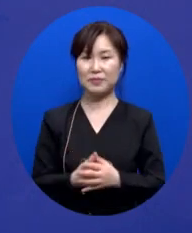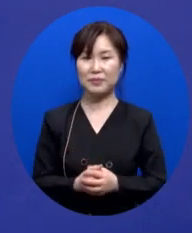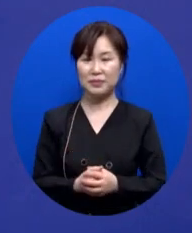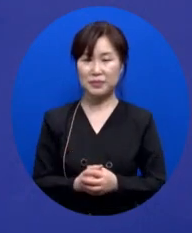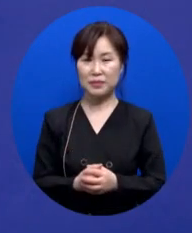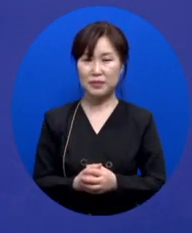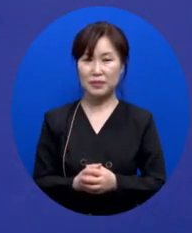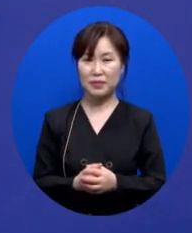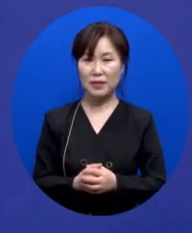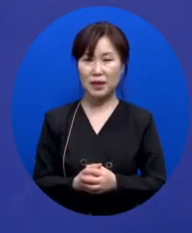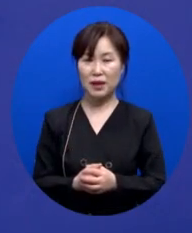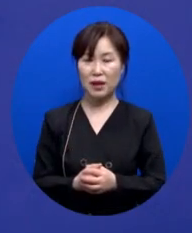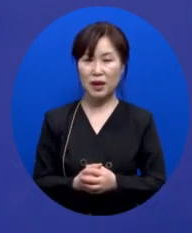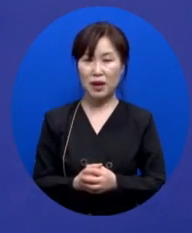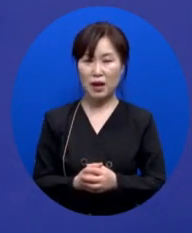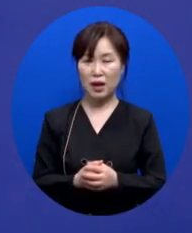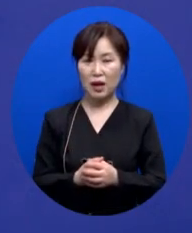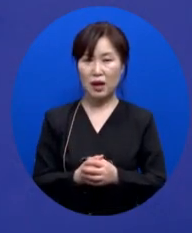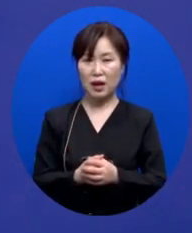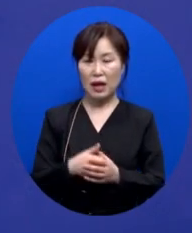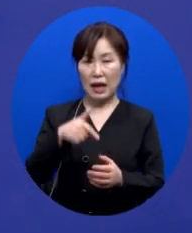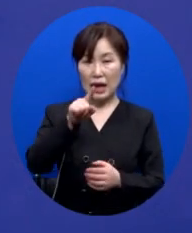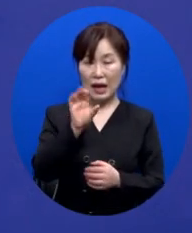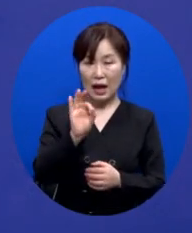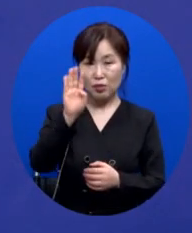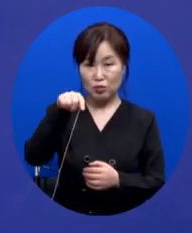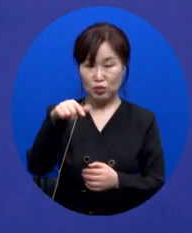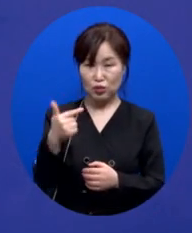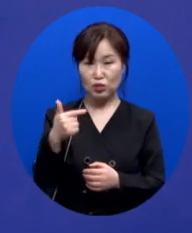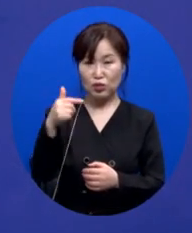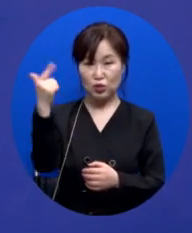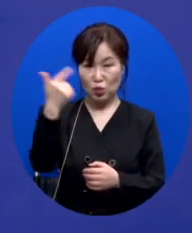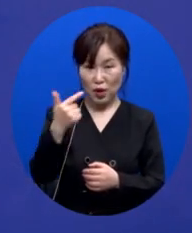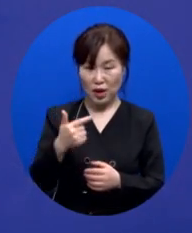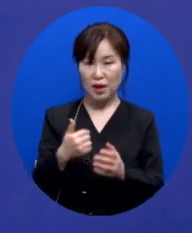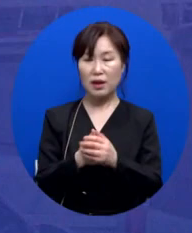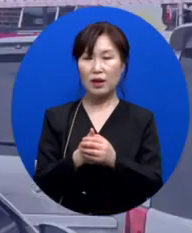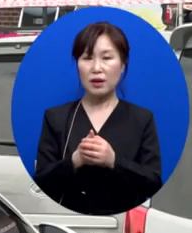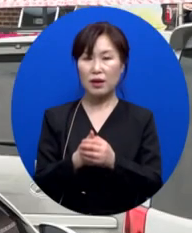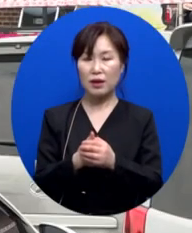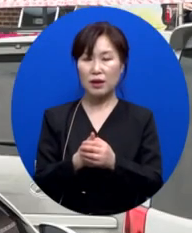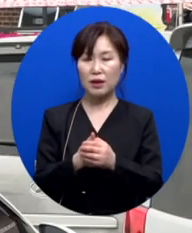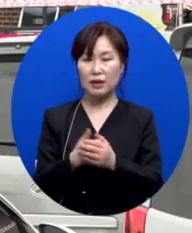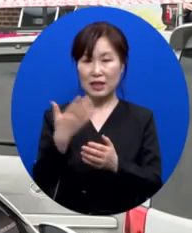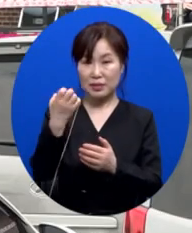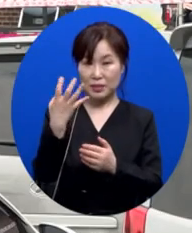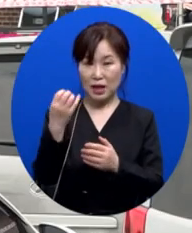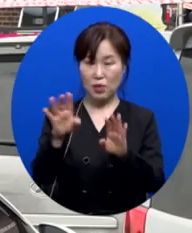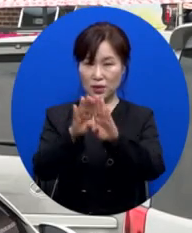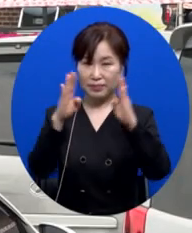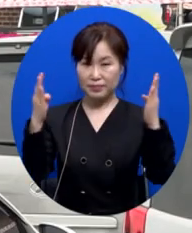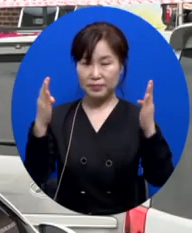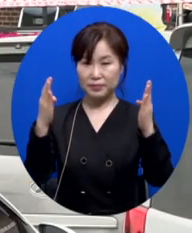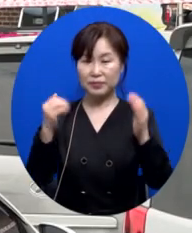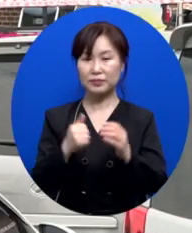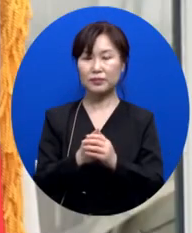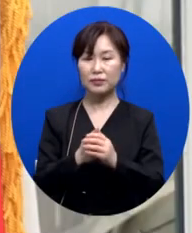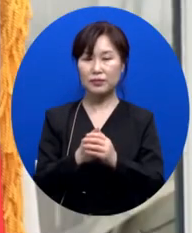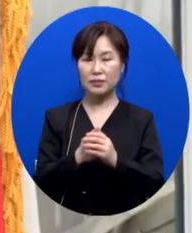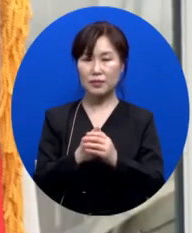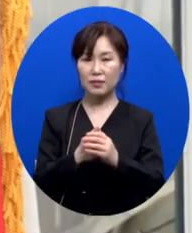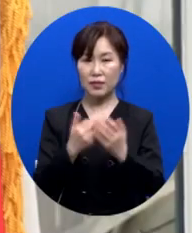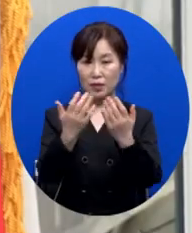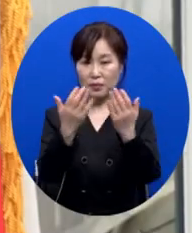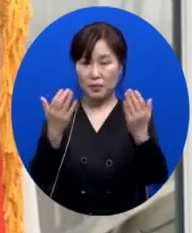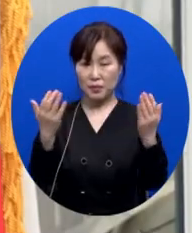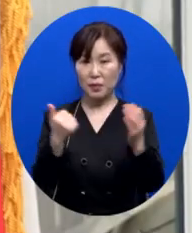대한 예수교 장로회 통합 서울 강북 노회가 44 회 정기노회 를 열었습니다 드라이브 인 방식으로 진행한